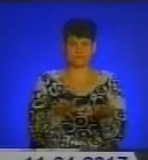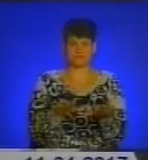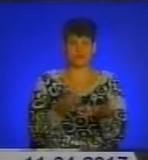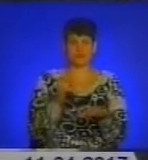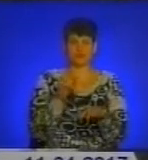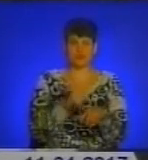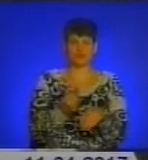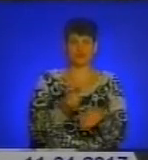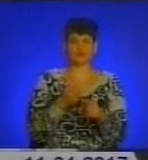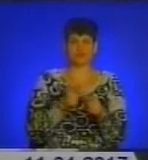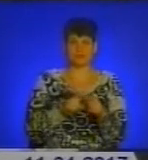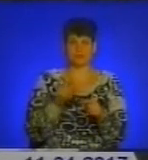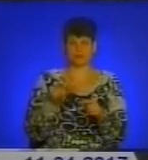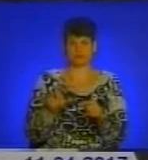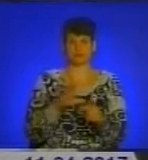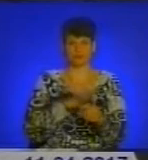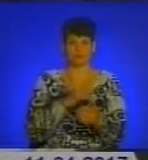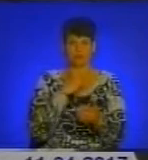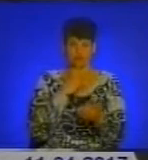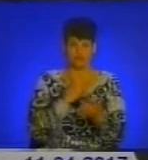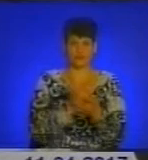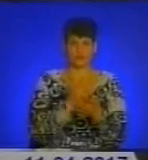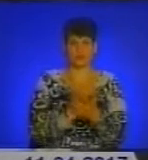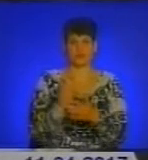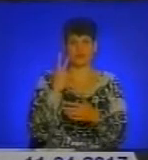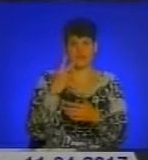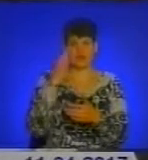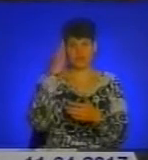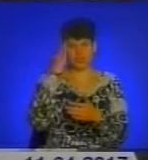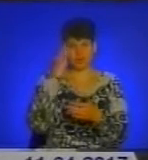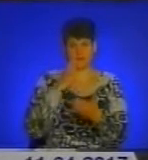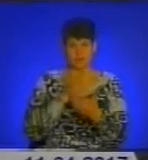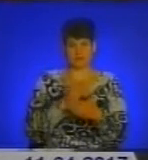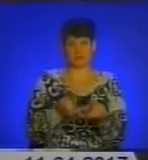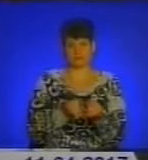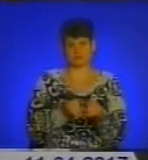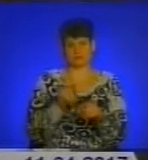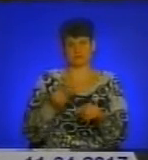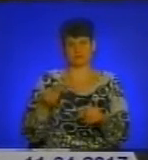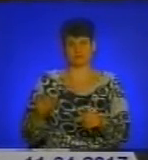З того, що це людські рештки, ми зрозуміли по наявності двох черепів, схожих на людські.